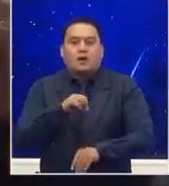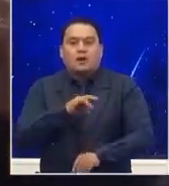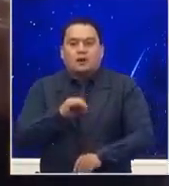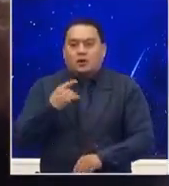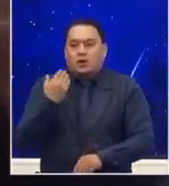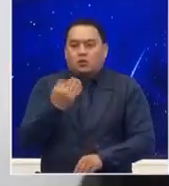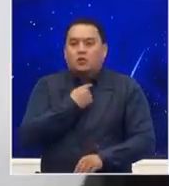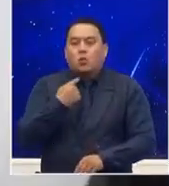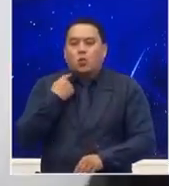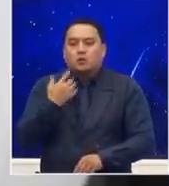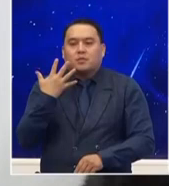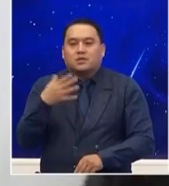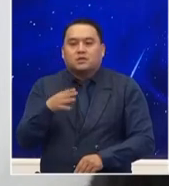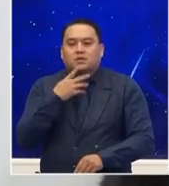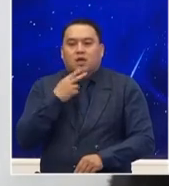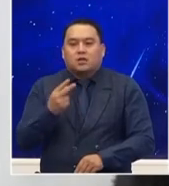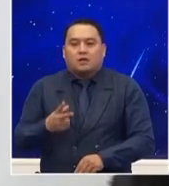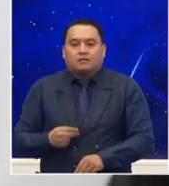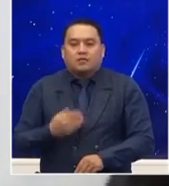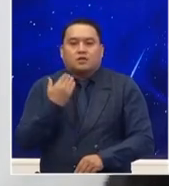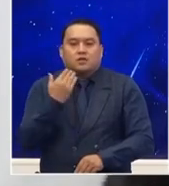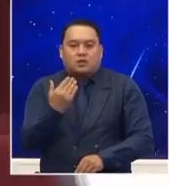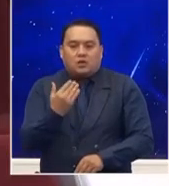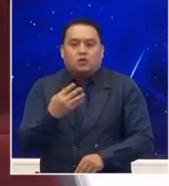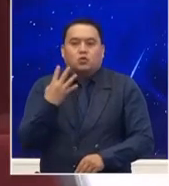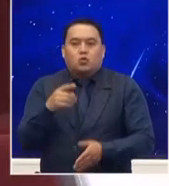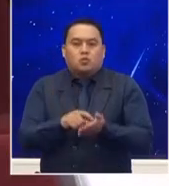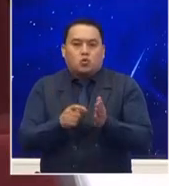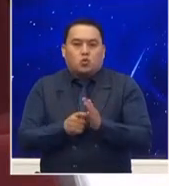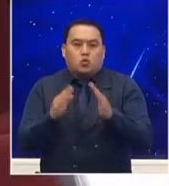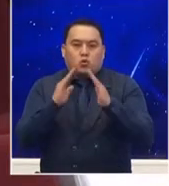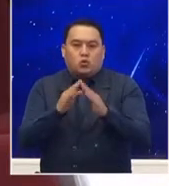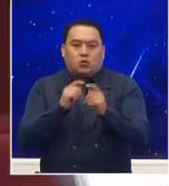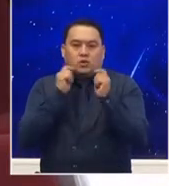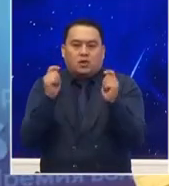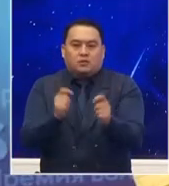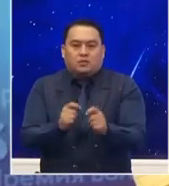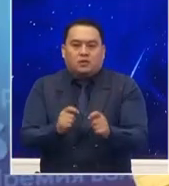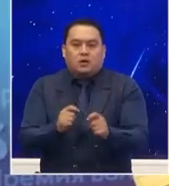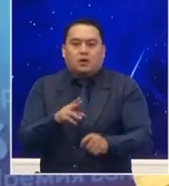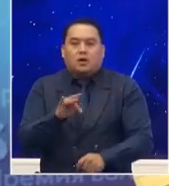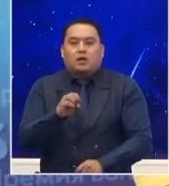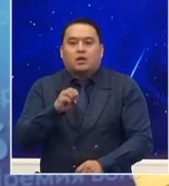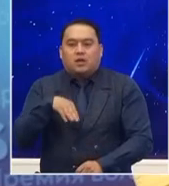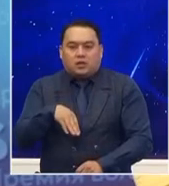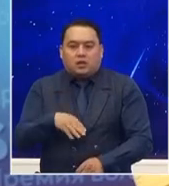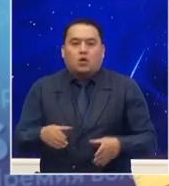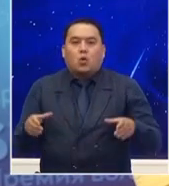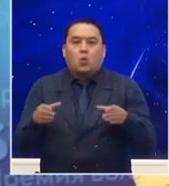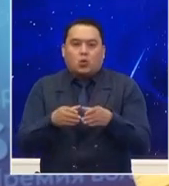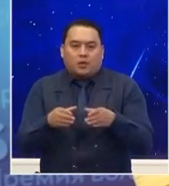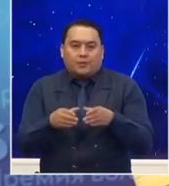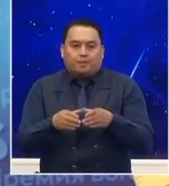Серікбаев, талдықорғандық 5 қыздың анасы Алтынай Наурызбековаға 4 бөлмелі үйдің кілтін табыстады. Қарекет қайырымды қоры